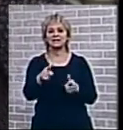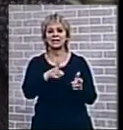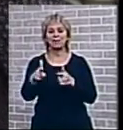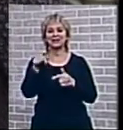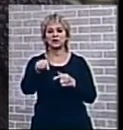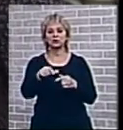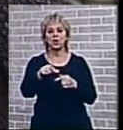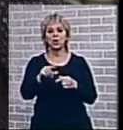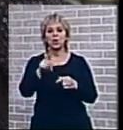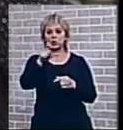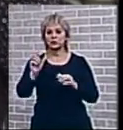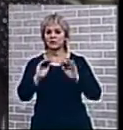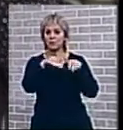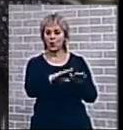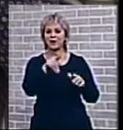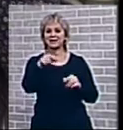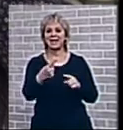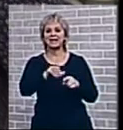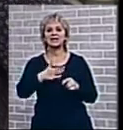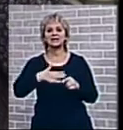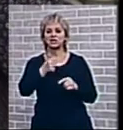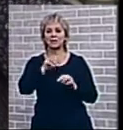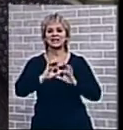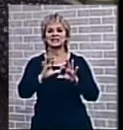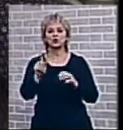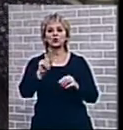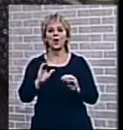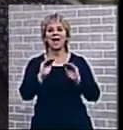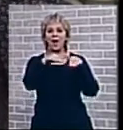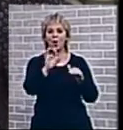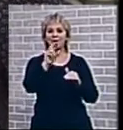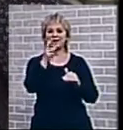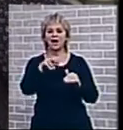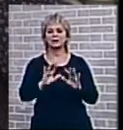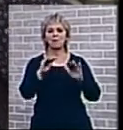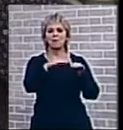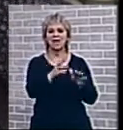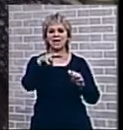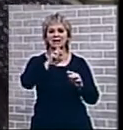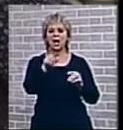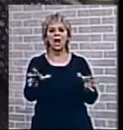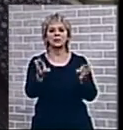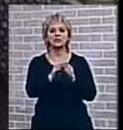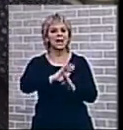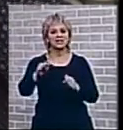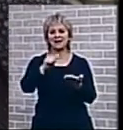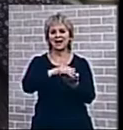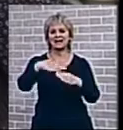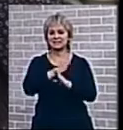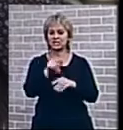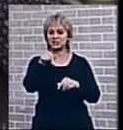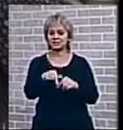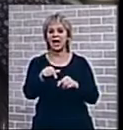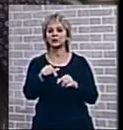подготовили «Люди моря». Это наша попытка рассказать, что океаны на самом деле, моря объединяют, а не разъединяют.